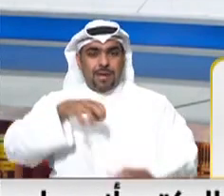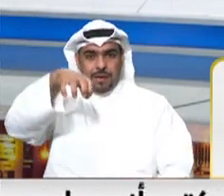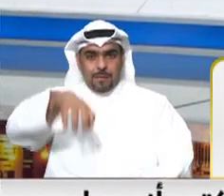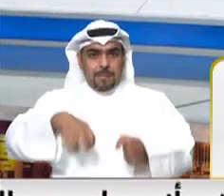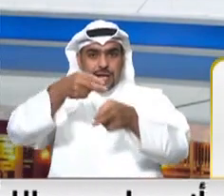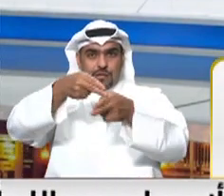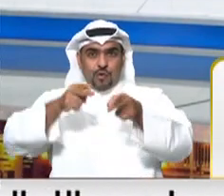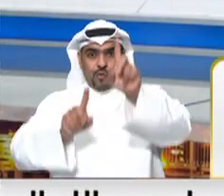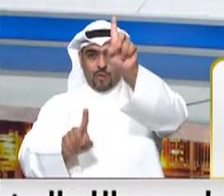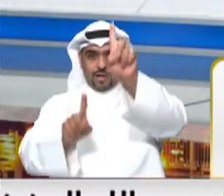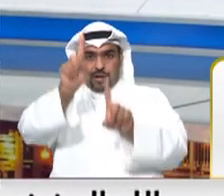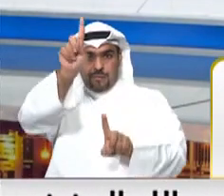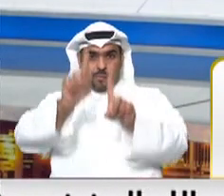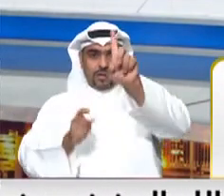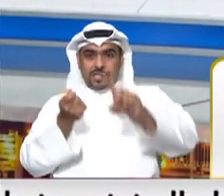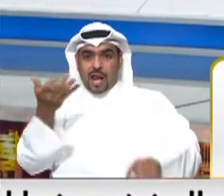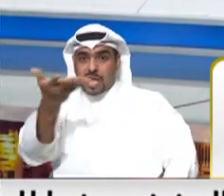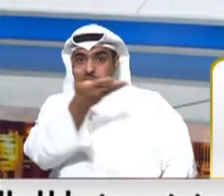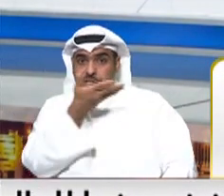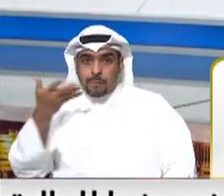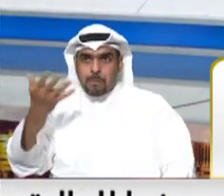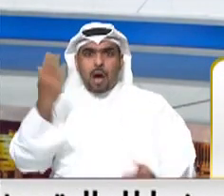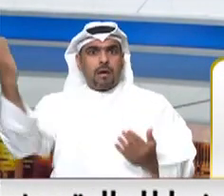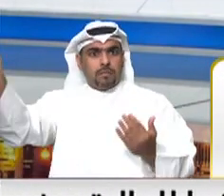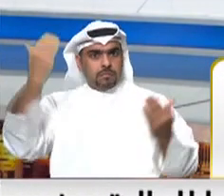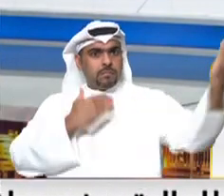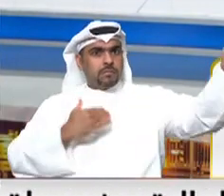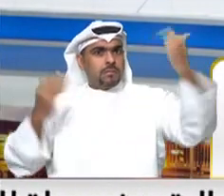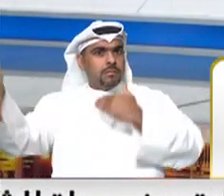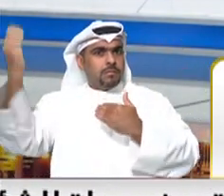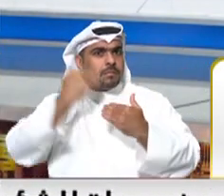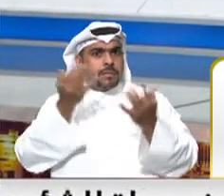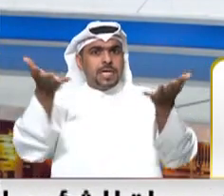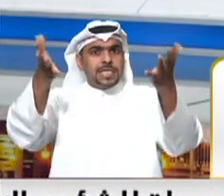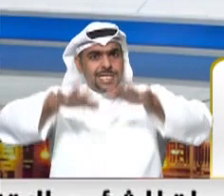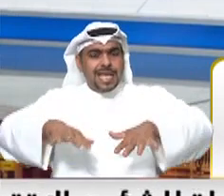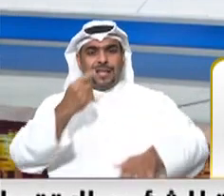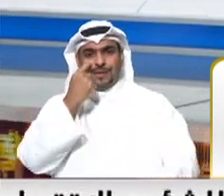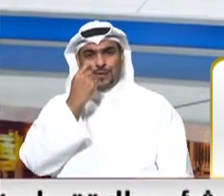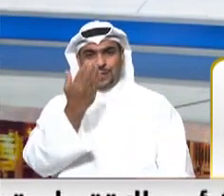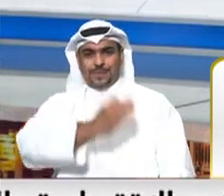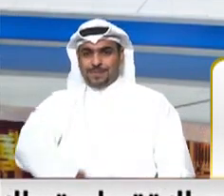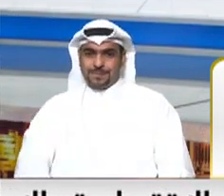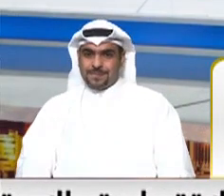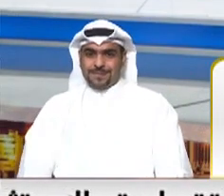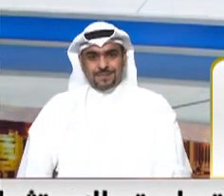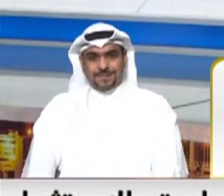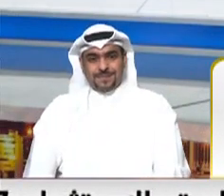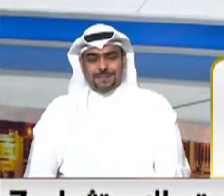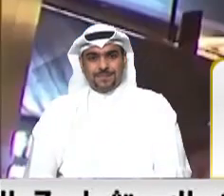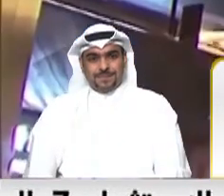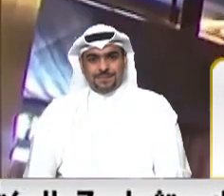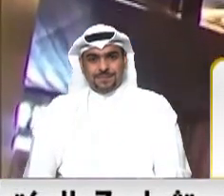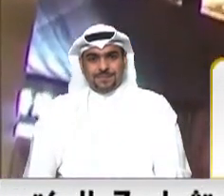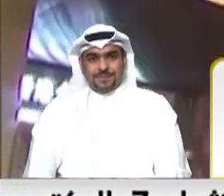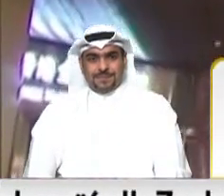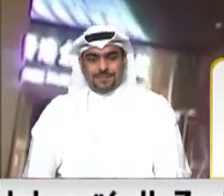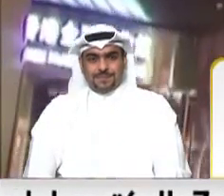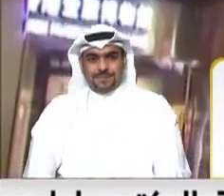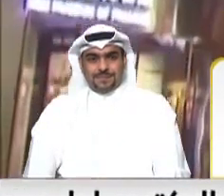وسائل متطورة لجذب الاستثمارات الأجنبية. نتابع وإياكم تقرير الزميل فيصل الجاسم.